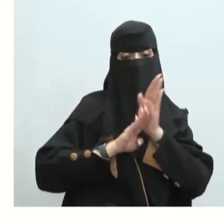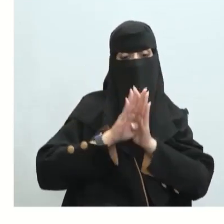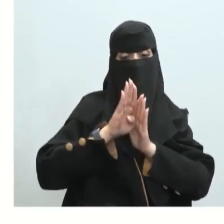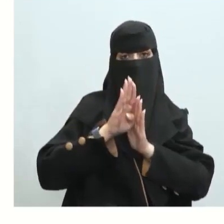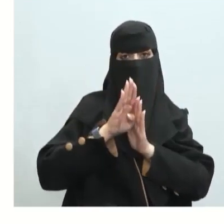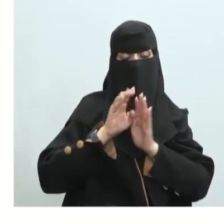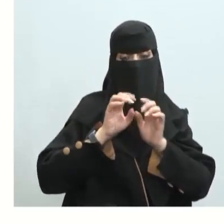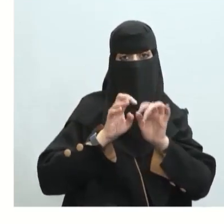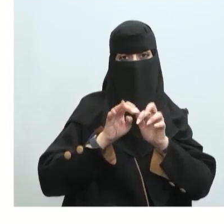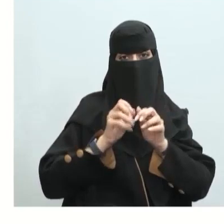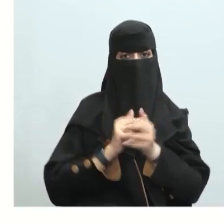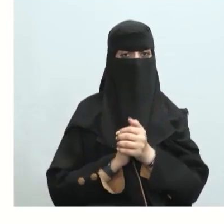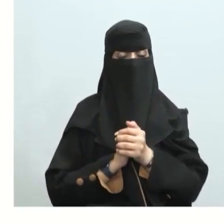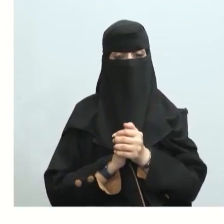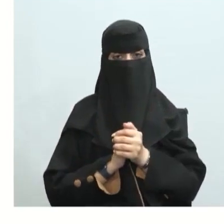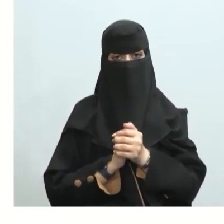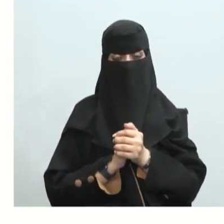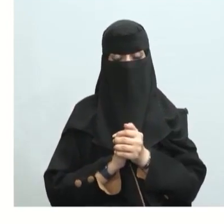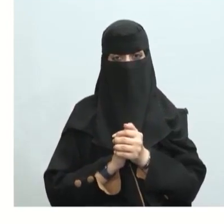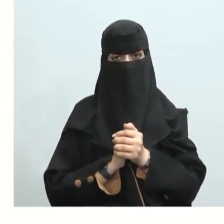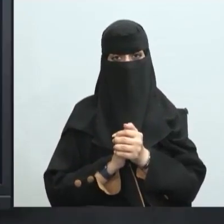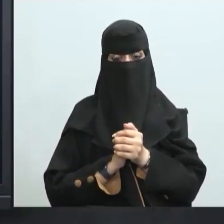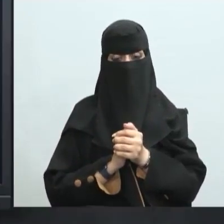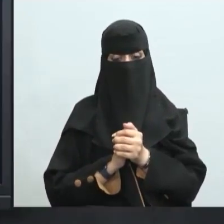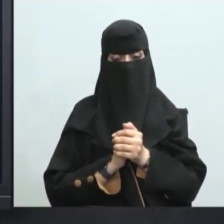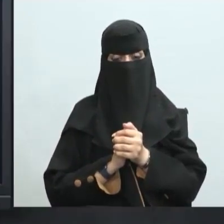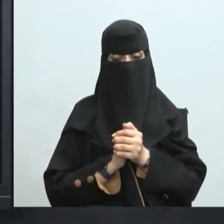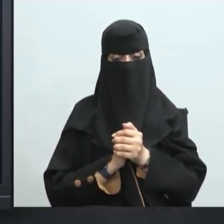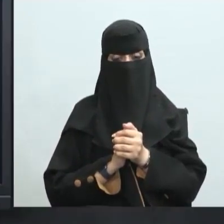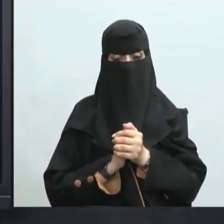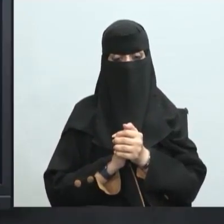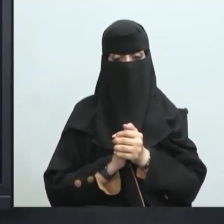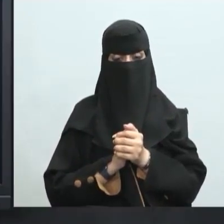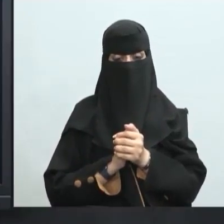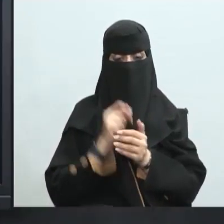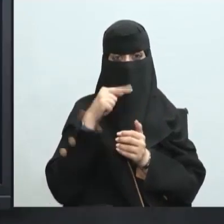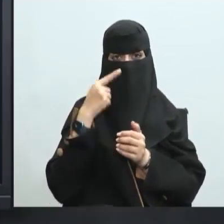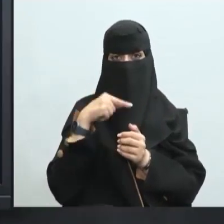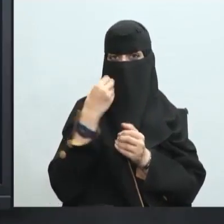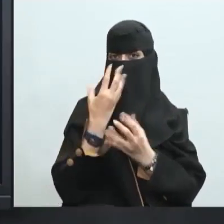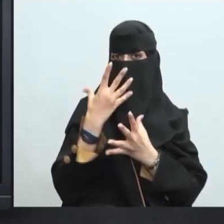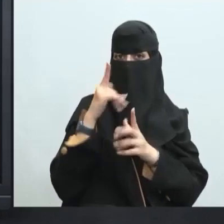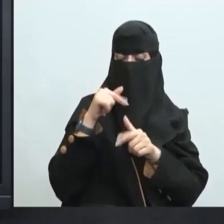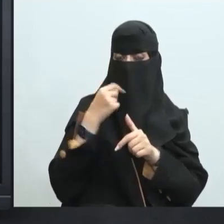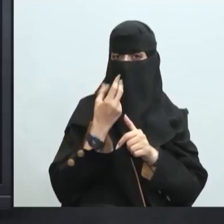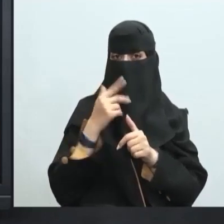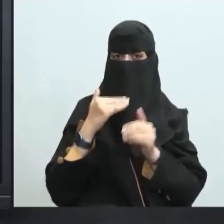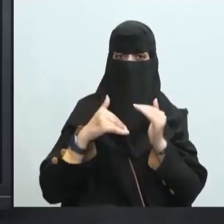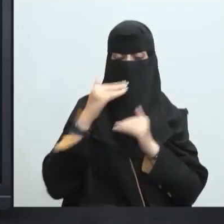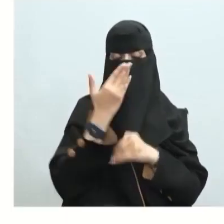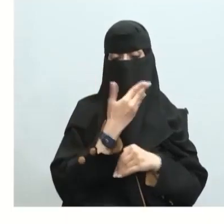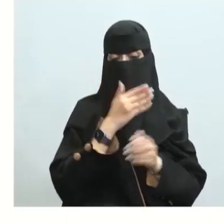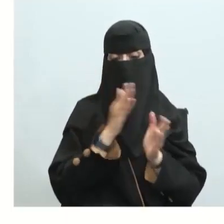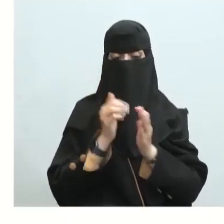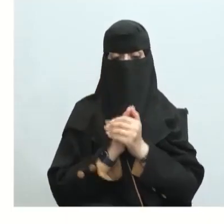التصميم وقمه التكنولوجيا جمال التصميم وقمه التكنولوجيا هنا جمال وقمه هنا ايضا من الالفاظ المؤثره